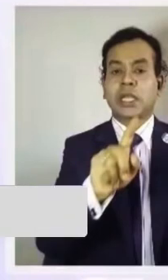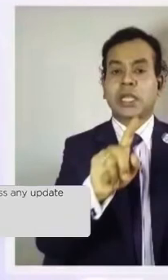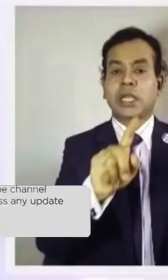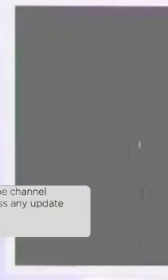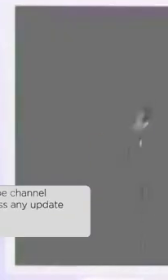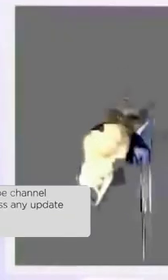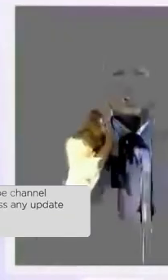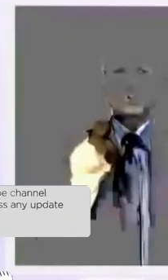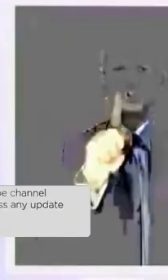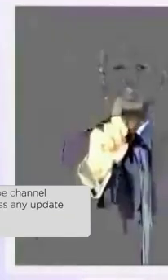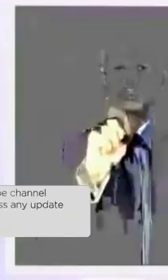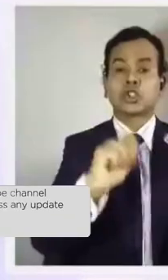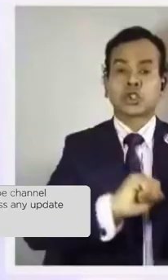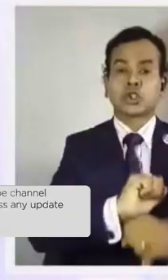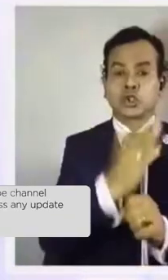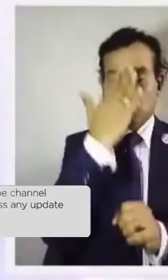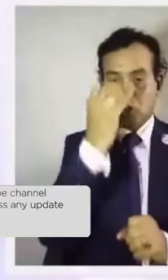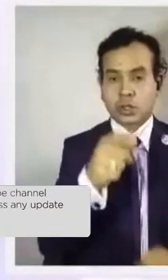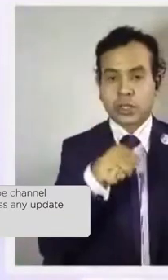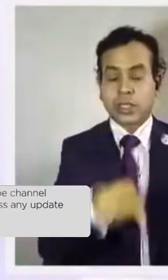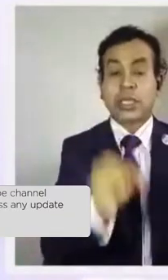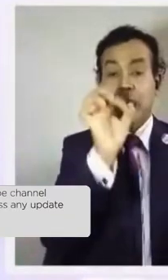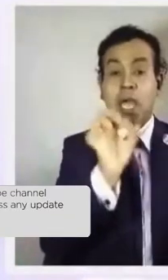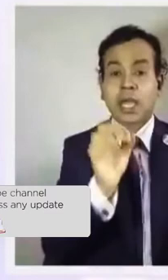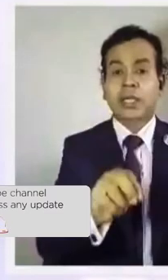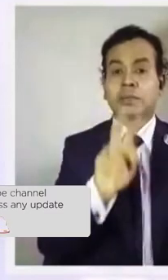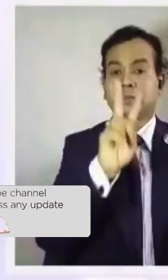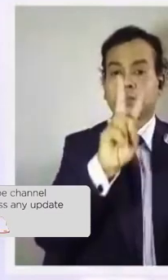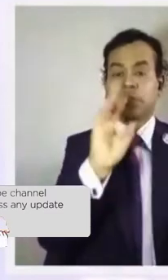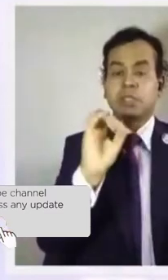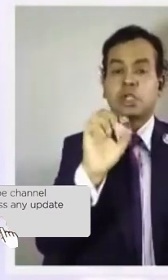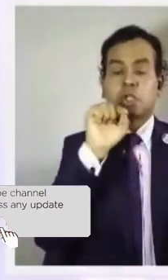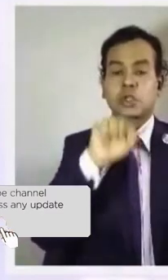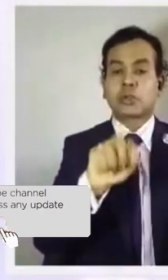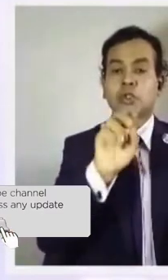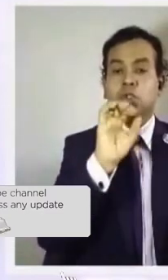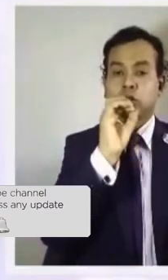24 ঘন্টায় সুস্থ হয়েছেন 2,006 জন। এ পর্যন্ত সুস্থ